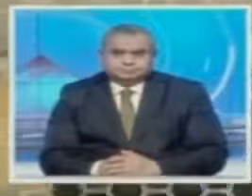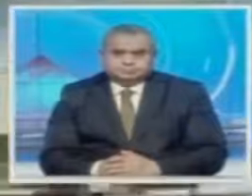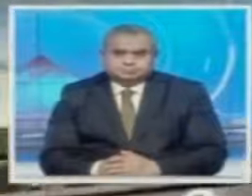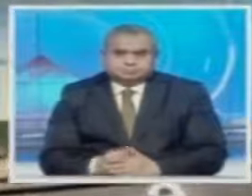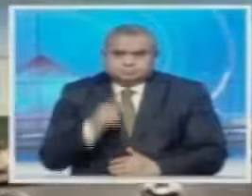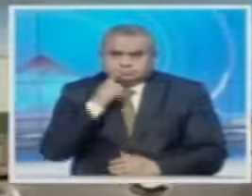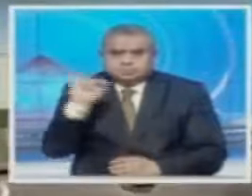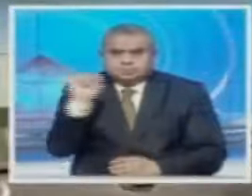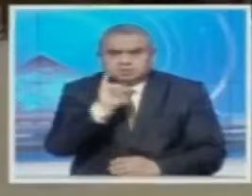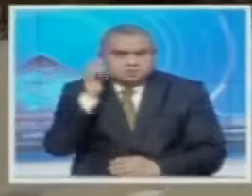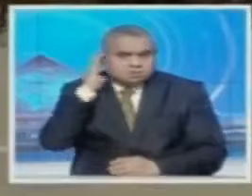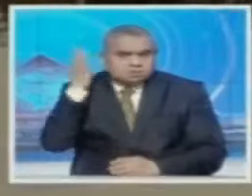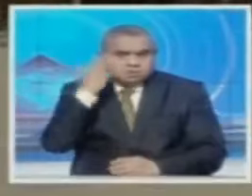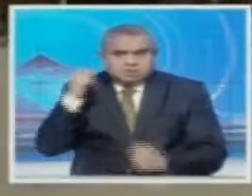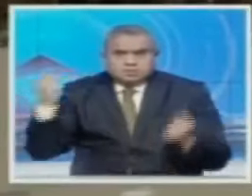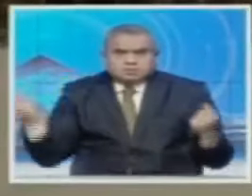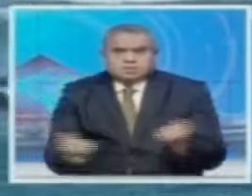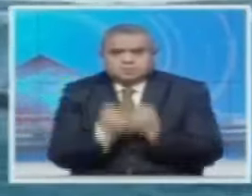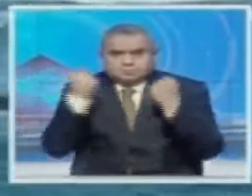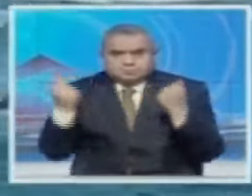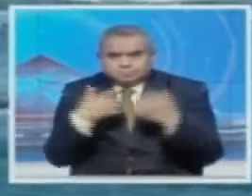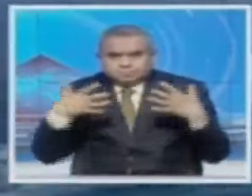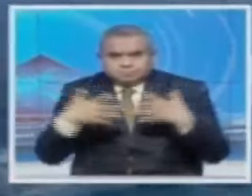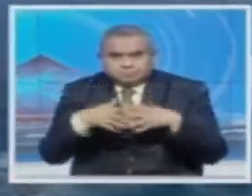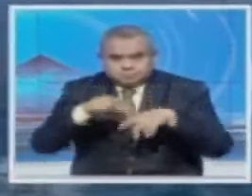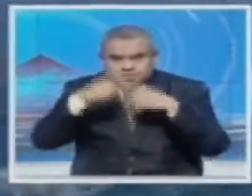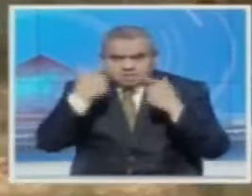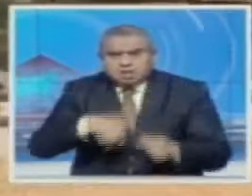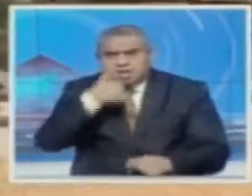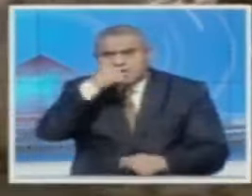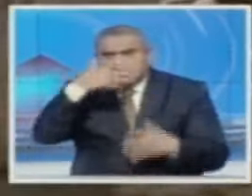أهم وأكبر التدريبات المشتركة في الشرق الأوسط،